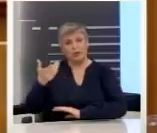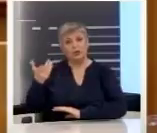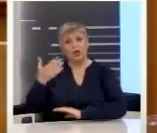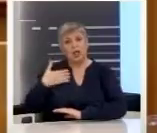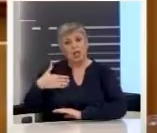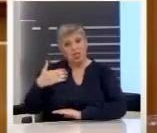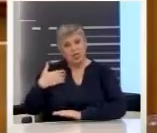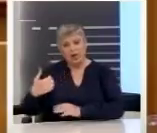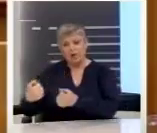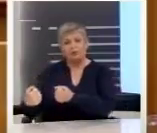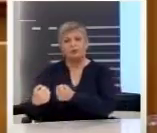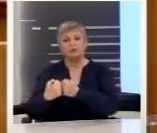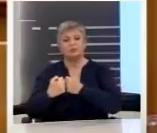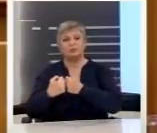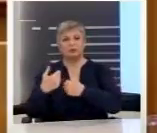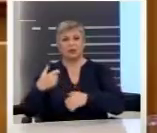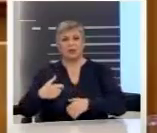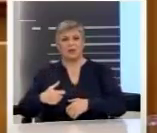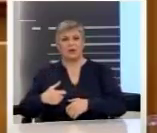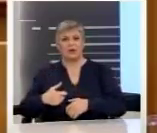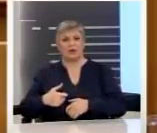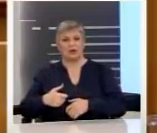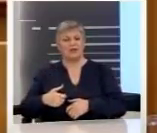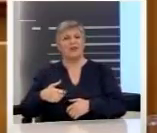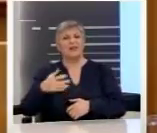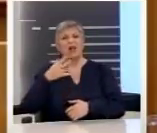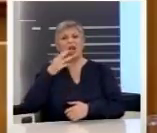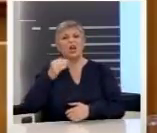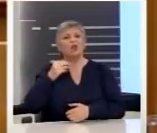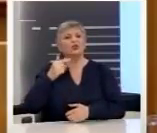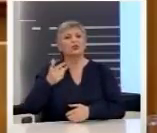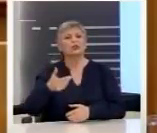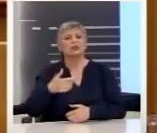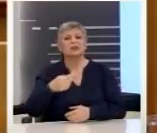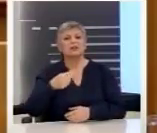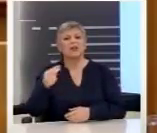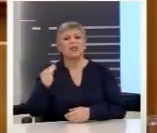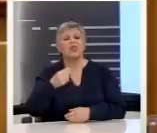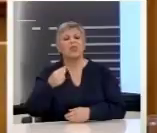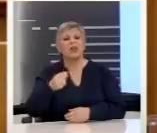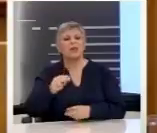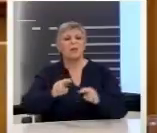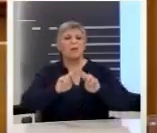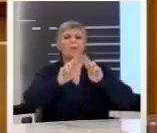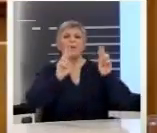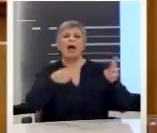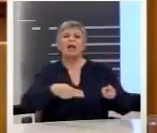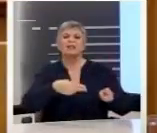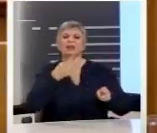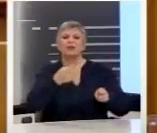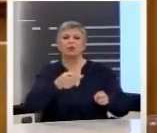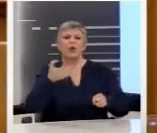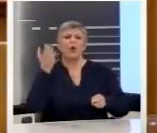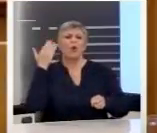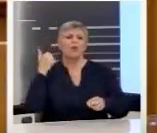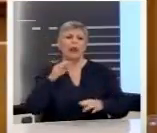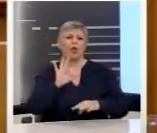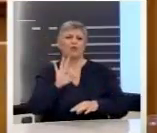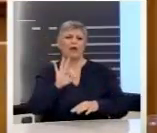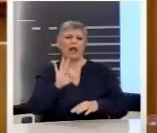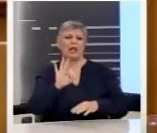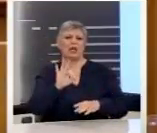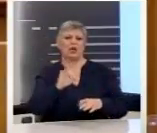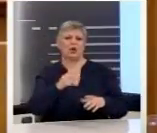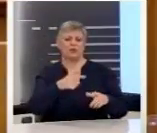σε υπόθεση που έχει με το ΤΑΙΠΕΔ για κέντρο που βρίσκεται στο Παλαιό Φάληρο. Τι έγινε εκεί